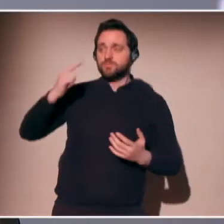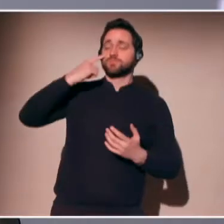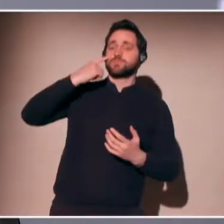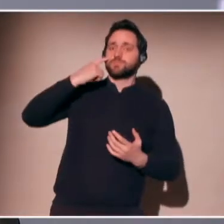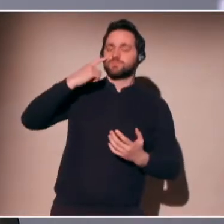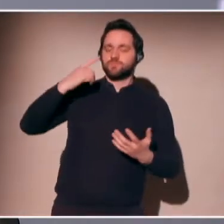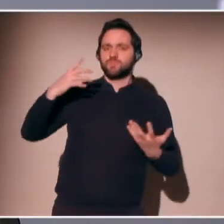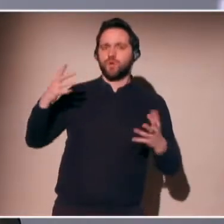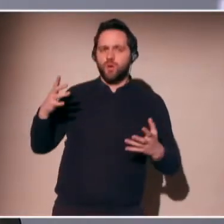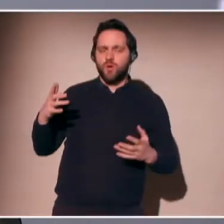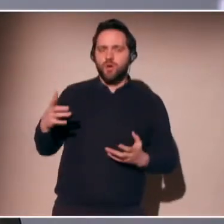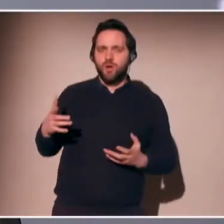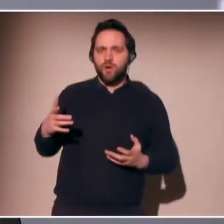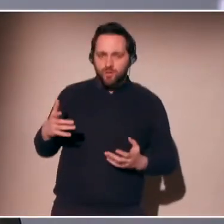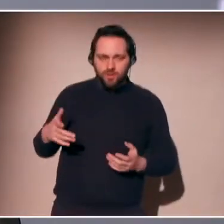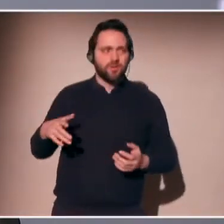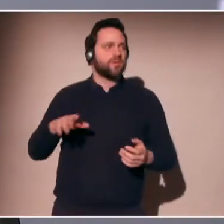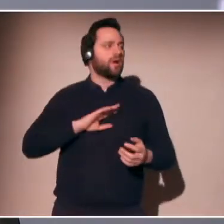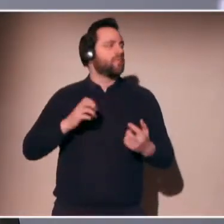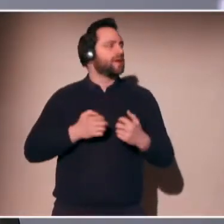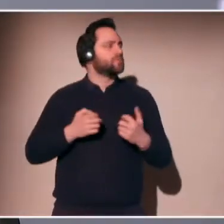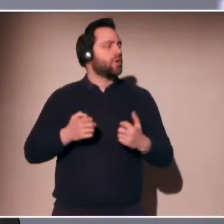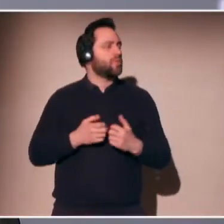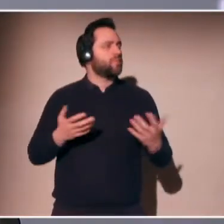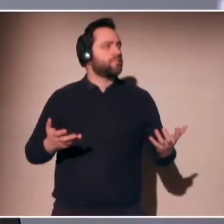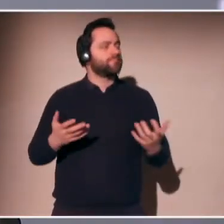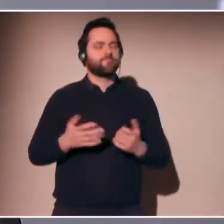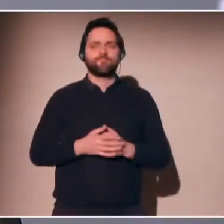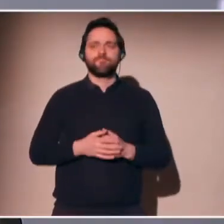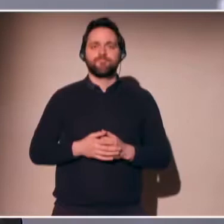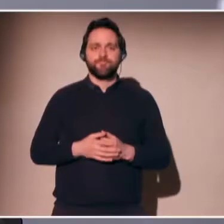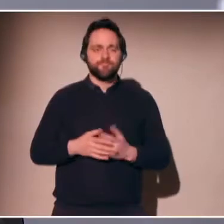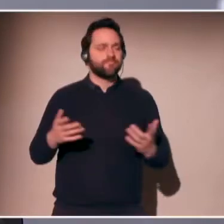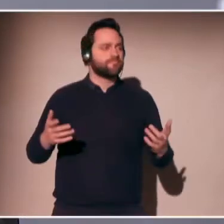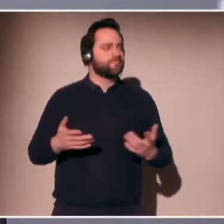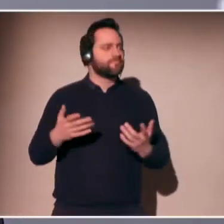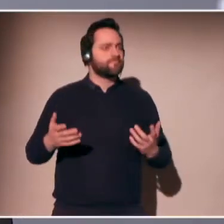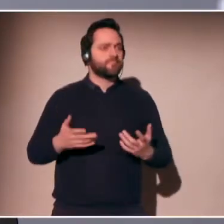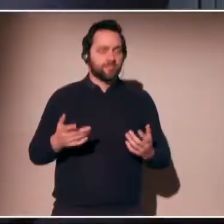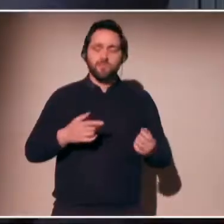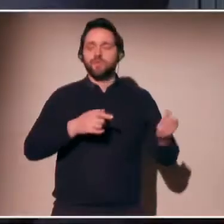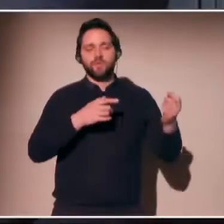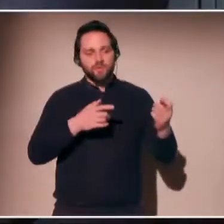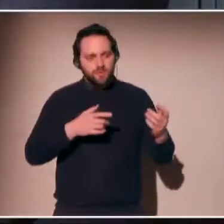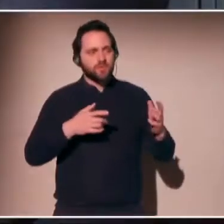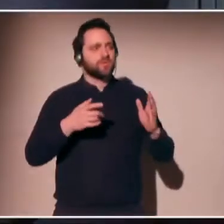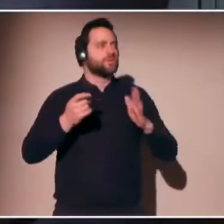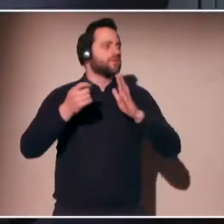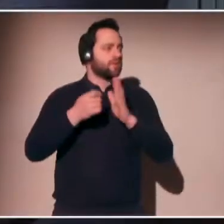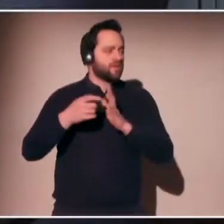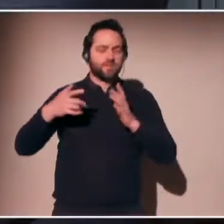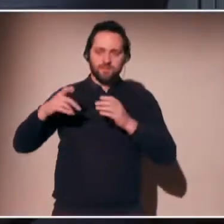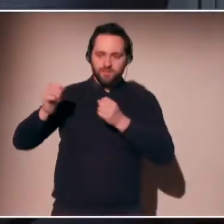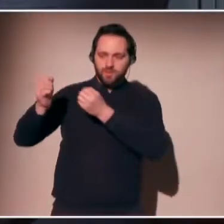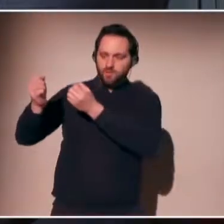qui a été prise de vous offrir de vous proposer ou non une carte de crédit aura un